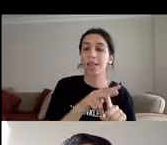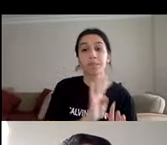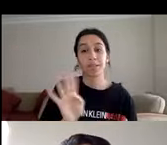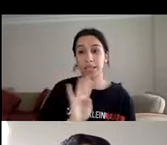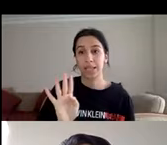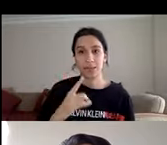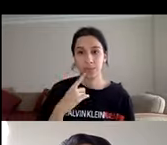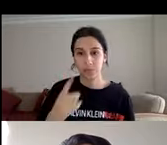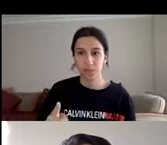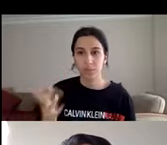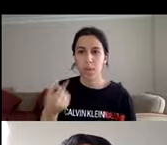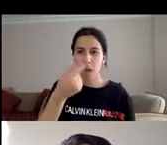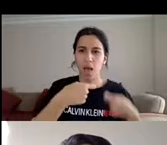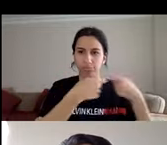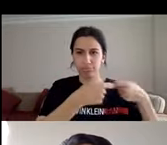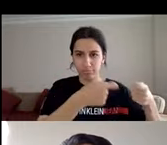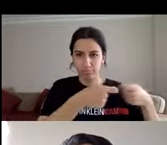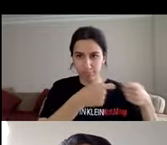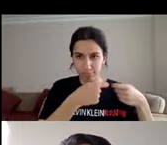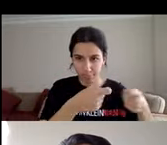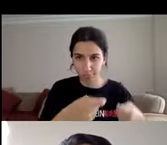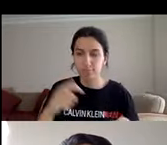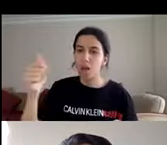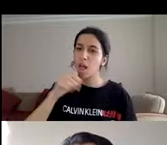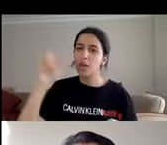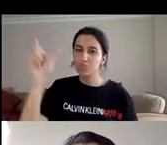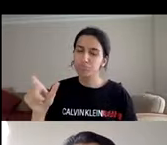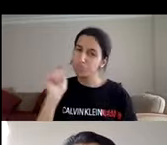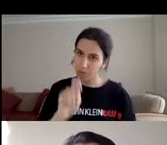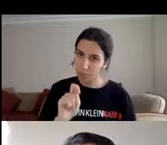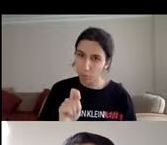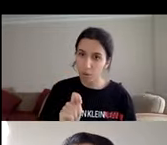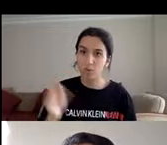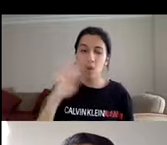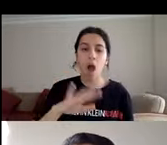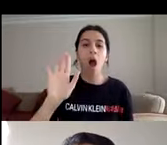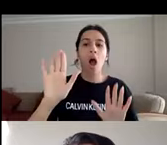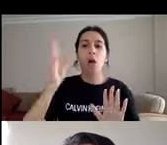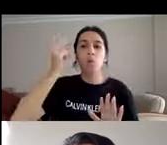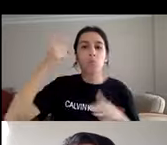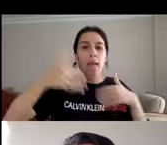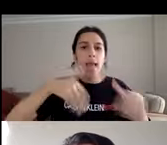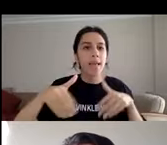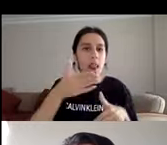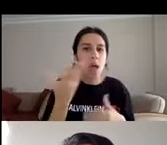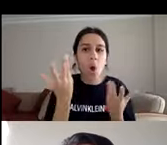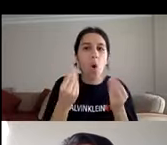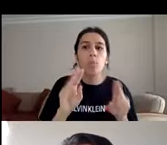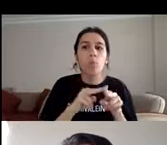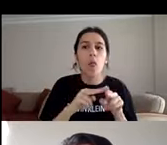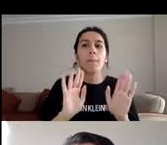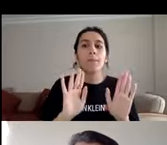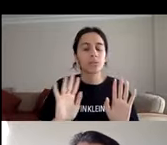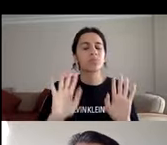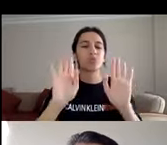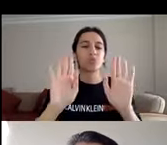para harcanıyor, bir platform yayın alınıyor, milyonlarca kullanıcısı var. Sonra birden duruyorlar, aa bir dakika ya, engelli arkadaşlar kullanamıyor bunu. O zaman duralım,